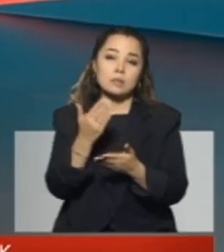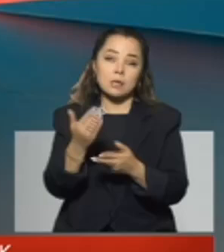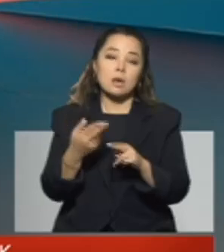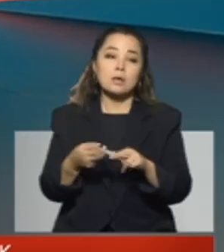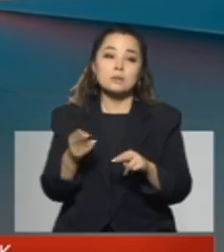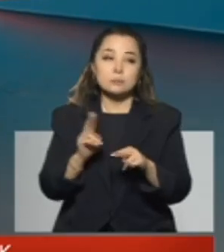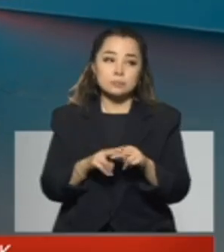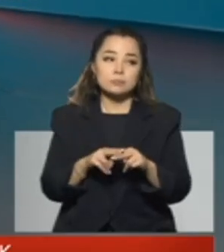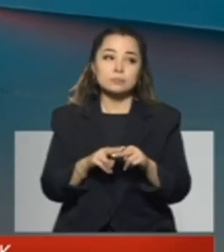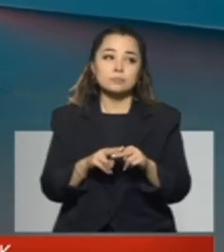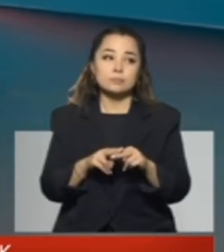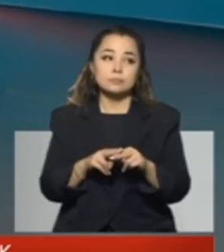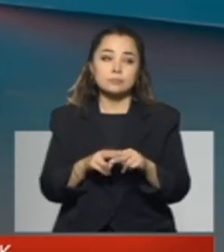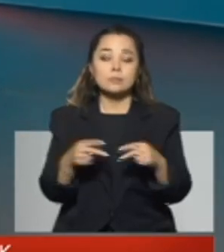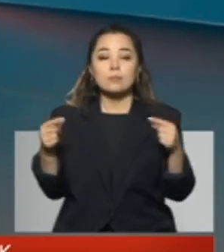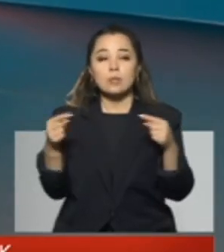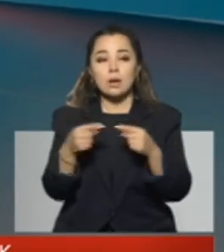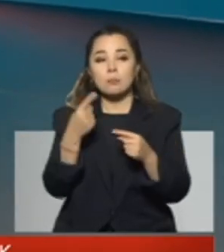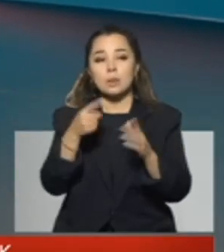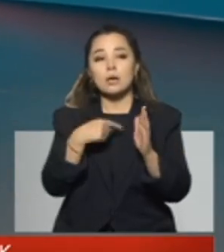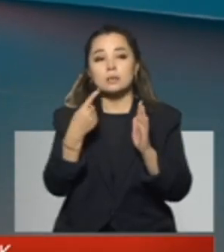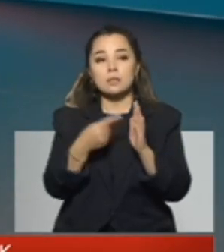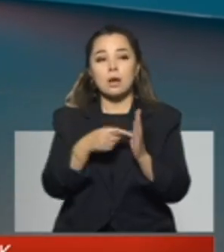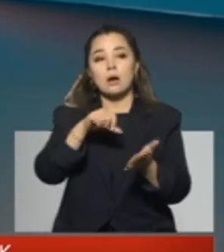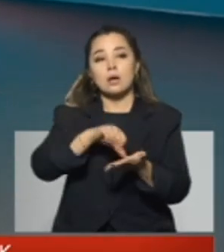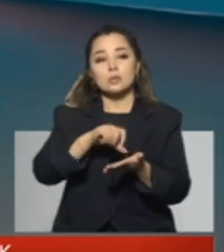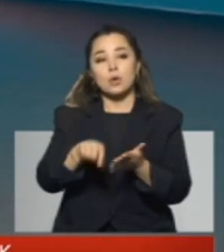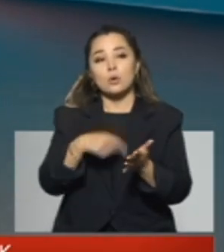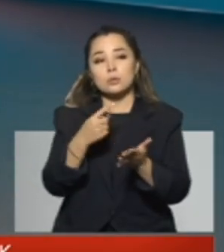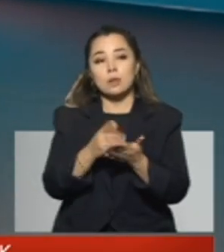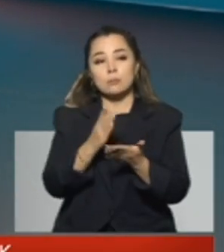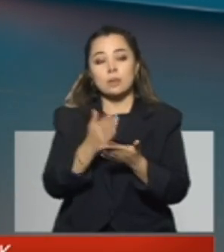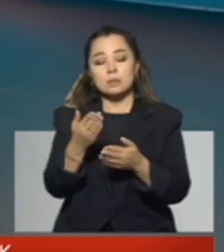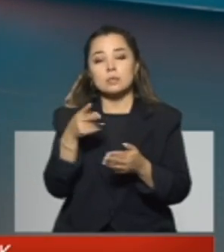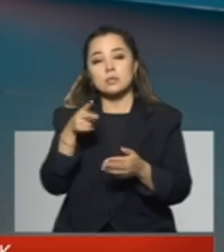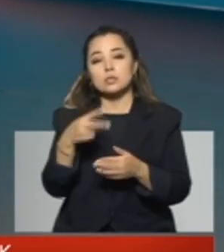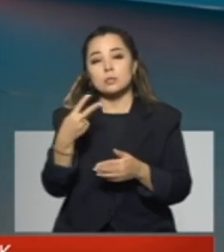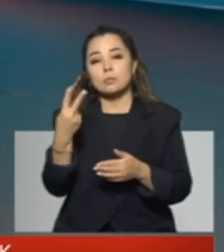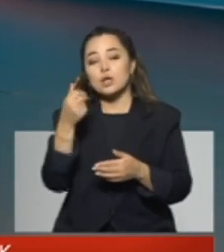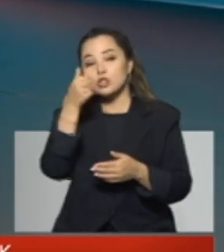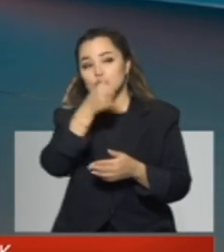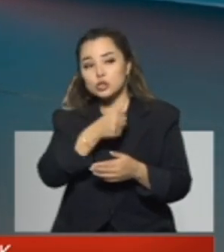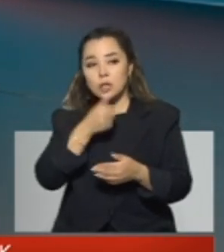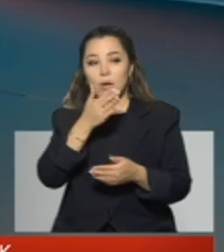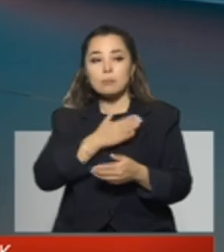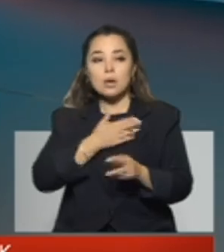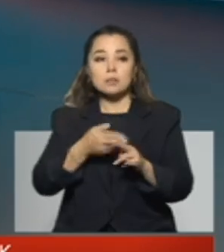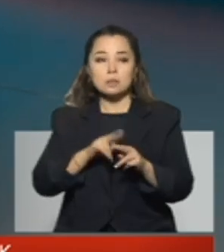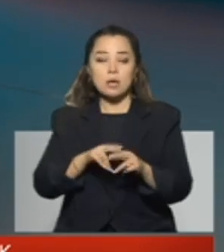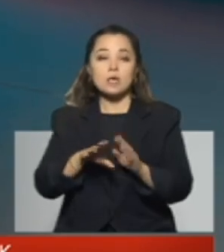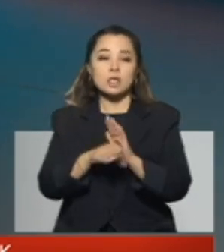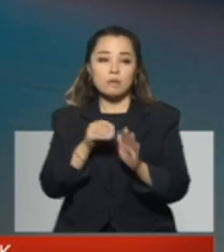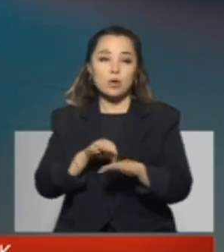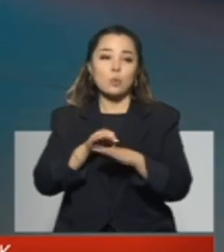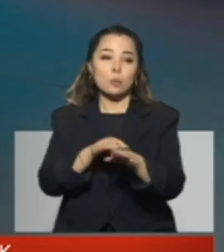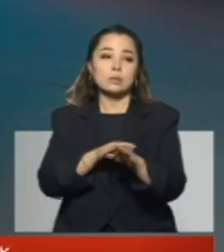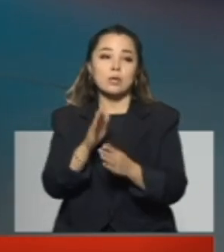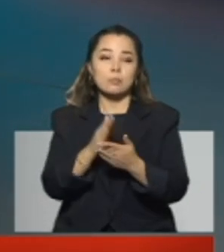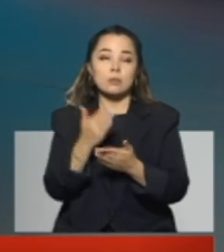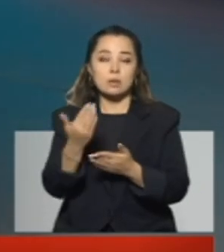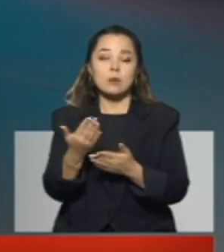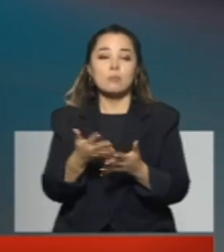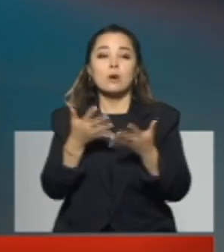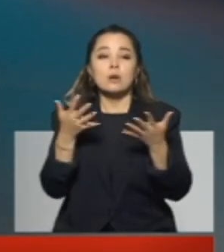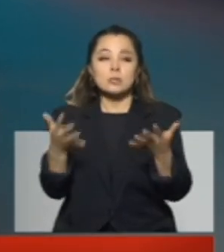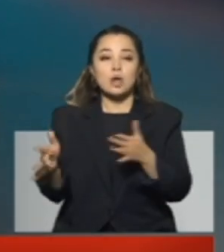жаңағы нақты бір мәселеге қатысты сұрақтар болып тұр. Мәселен, 2022 жылы біз тағы референдум өткіздік, ол да бір